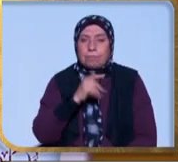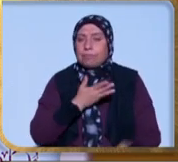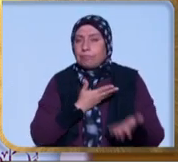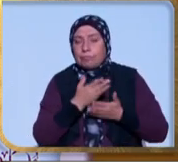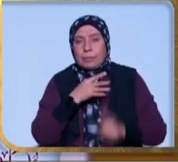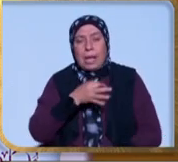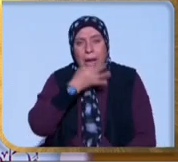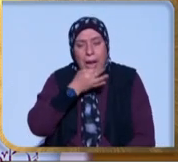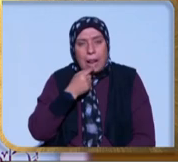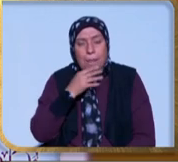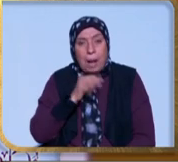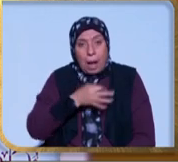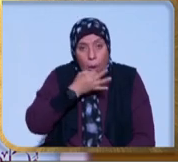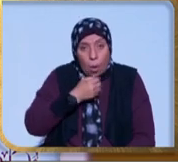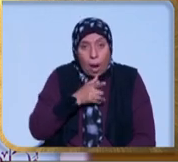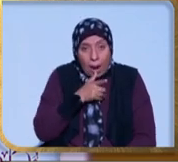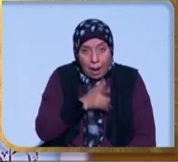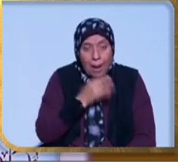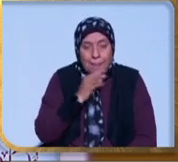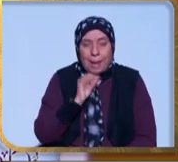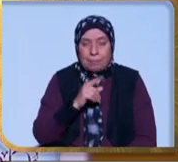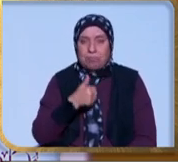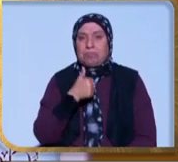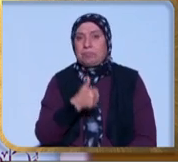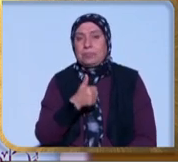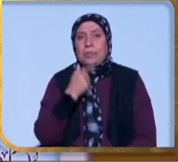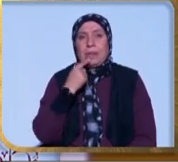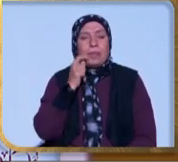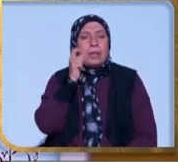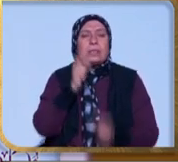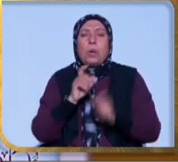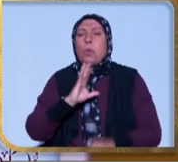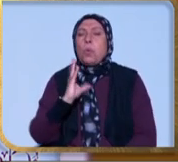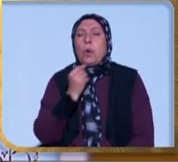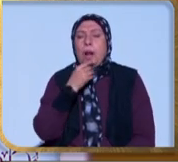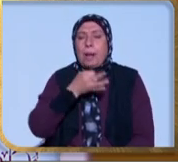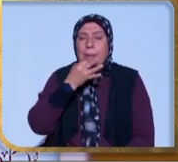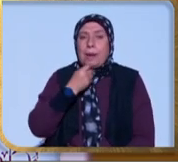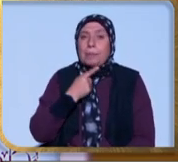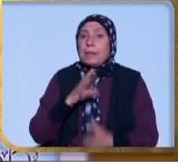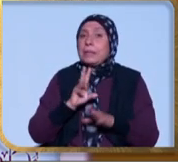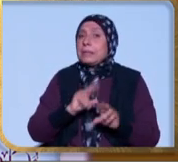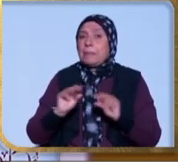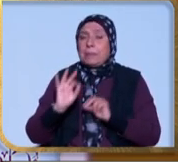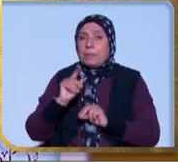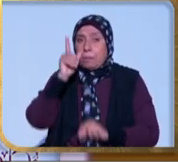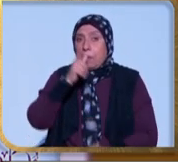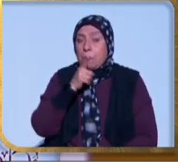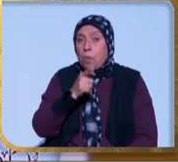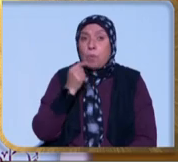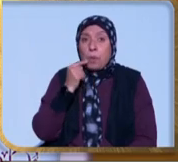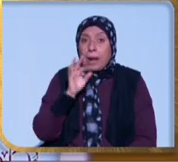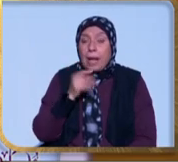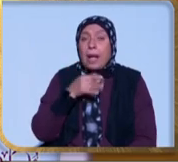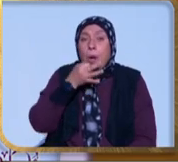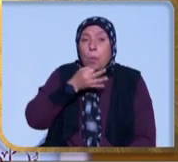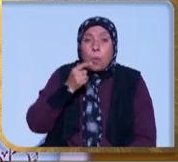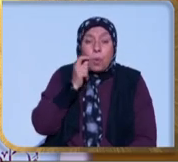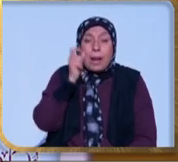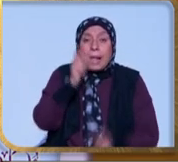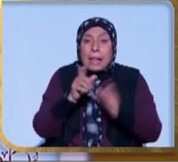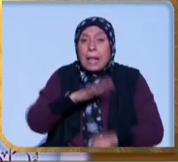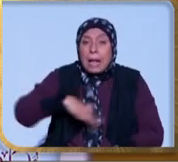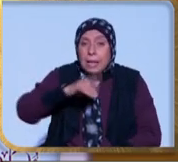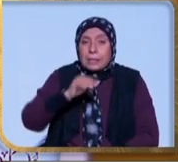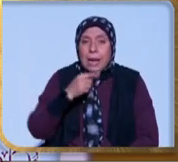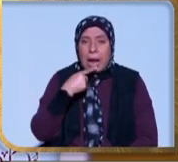احنا نقول القول الحسن الطيب لسائر الخلق كما قال الله تعالى: وقولوا للناس حسنا.